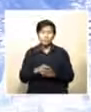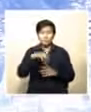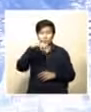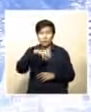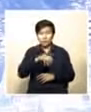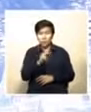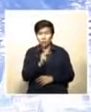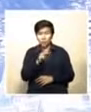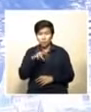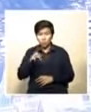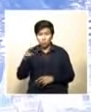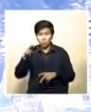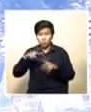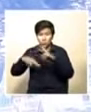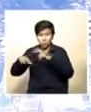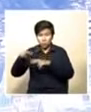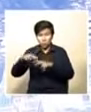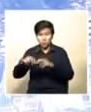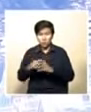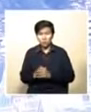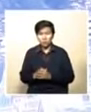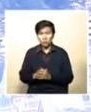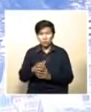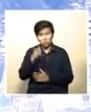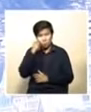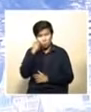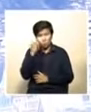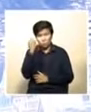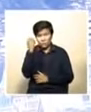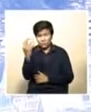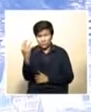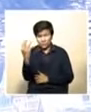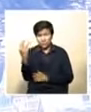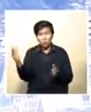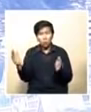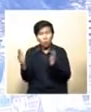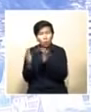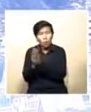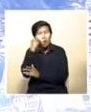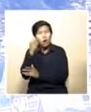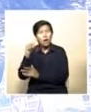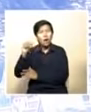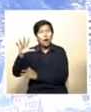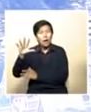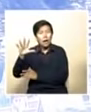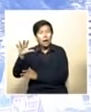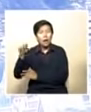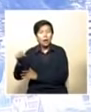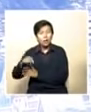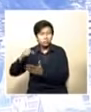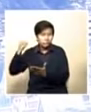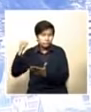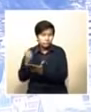นี้ต่อไปสุดท้ายเรียนให้ทราบนะครับว่าในระหว่างที่มีสถานการณ์โควิด